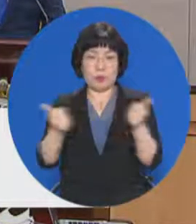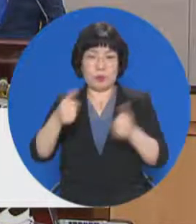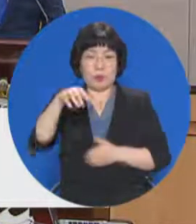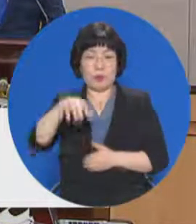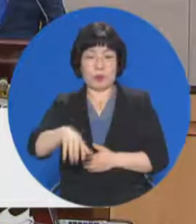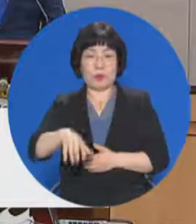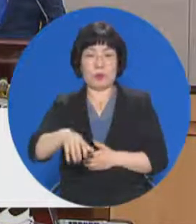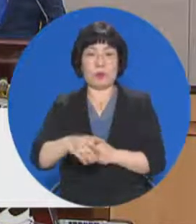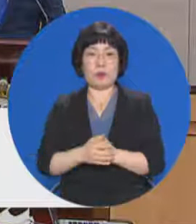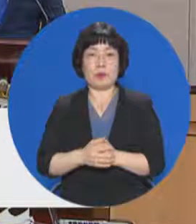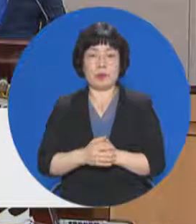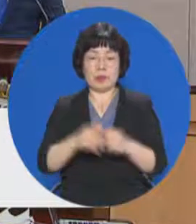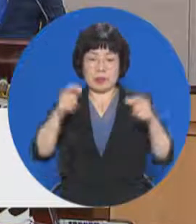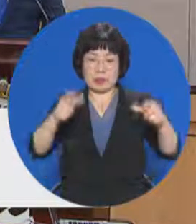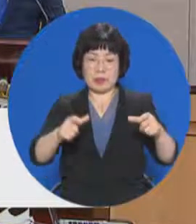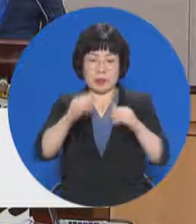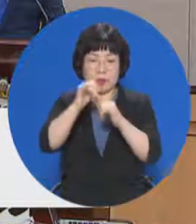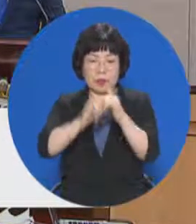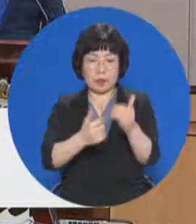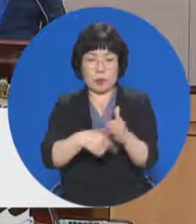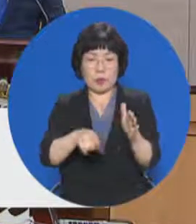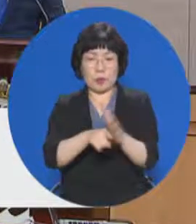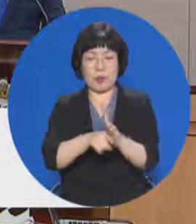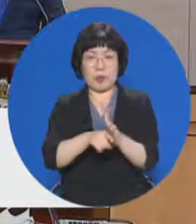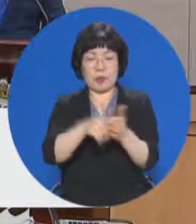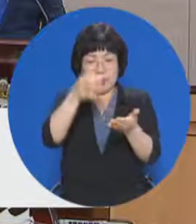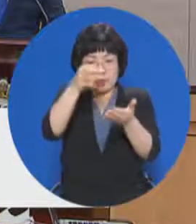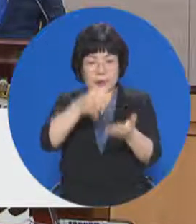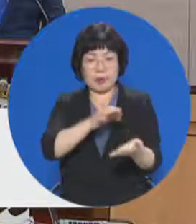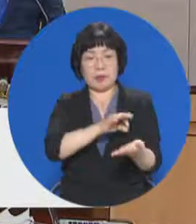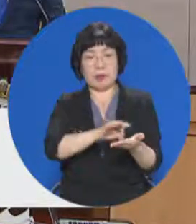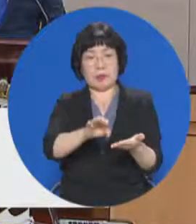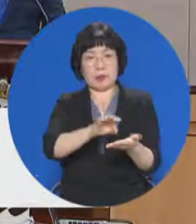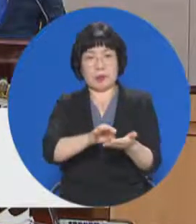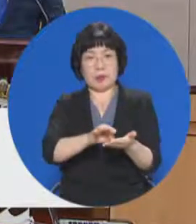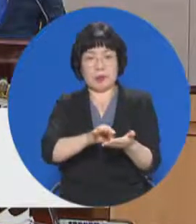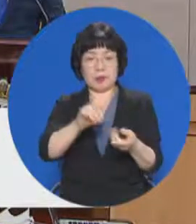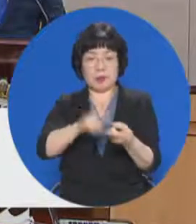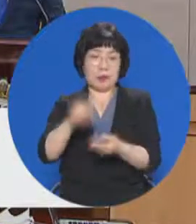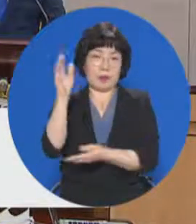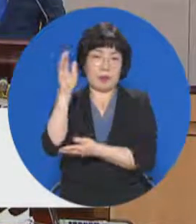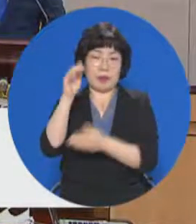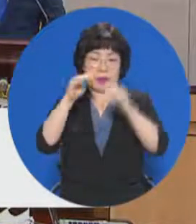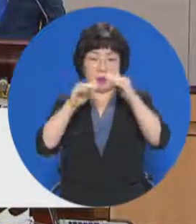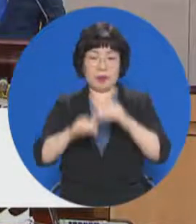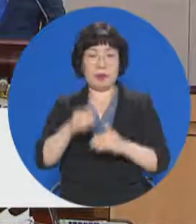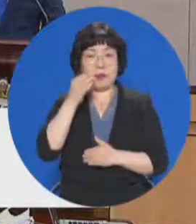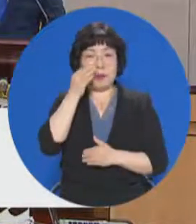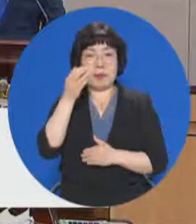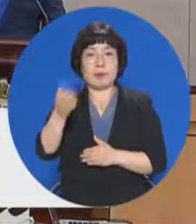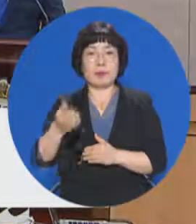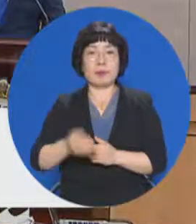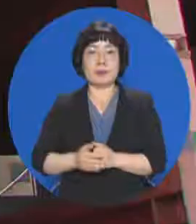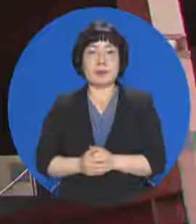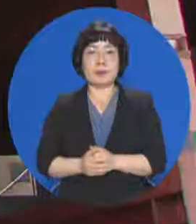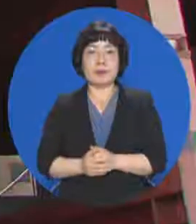여수시의회에서 지역의 역사를 기리는 자산으로 이 벙커를 활용해야 한다는 주장이 나왔습니다. 강서영 기자입니다.